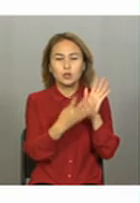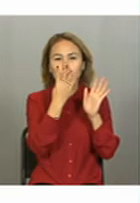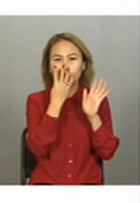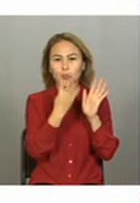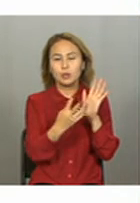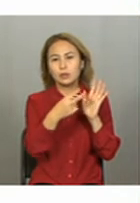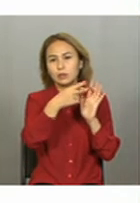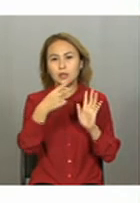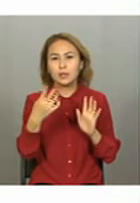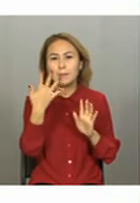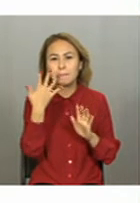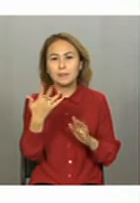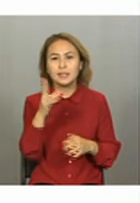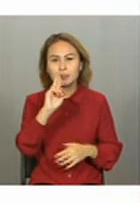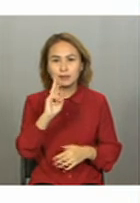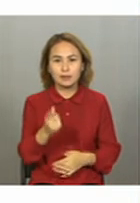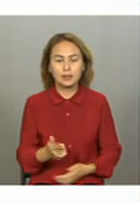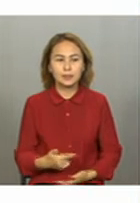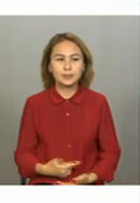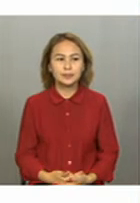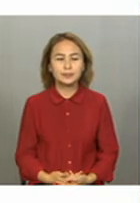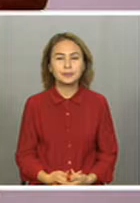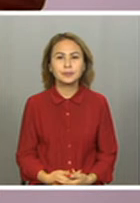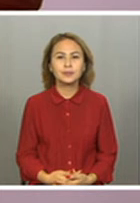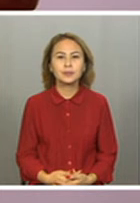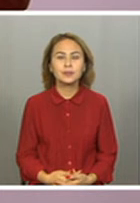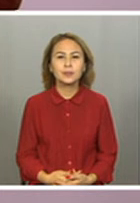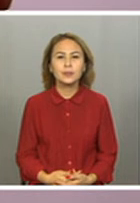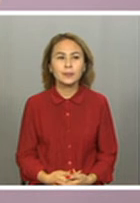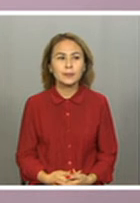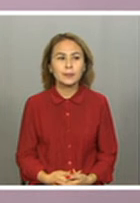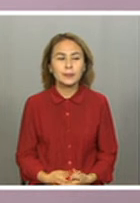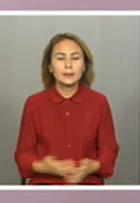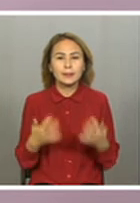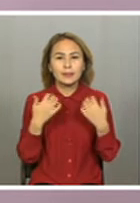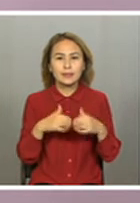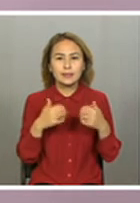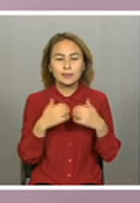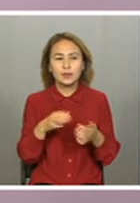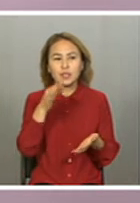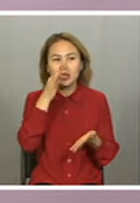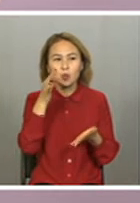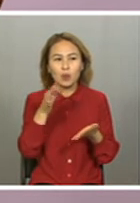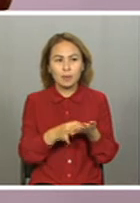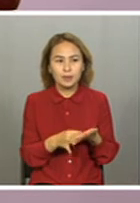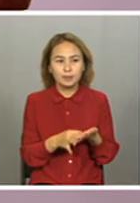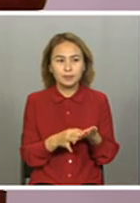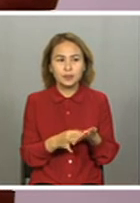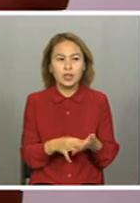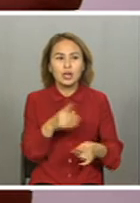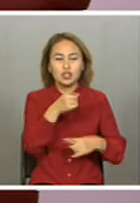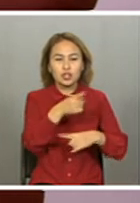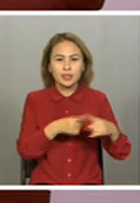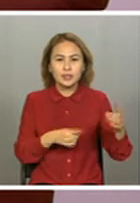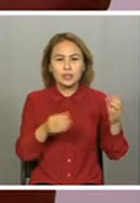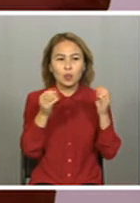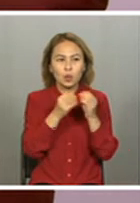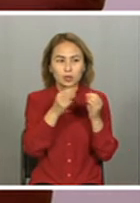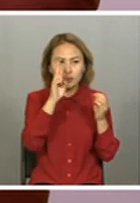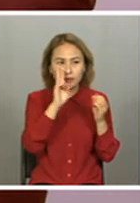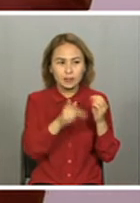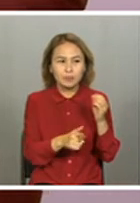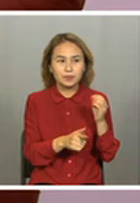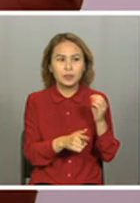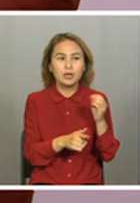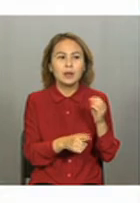бөліндісінің мәні 5 килограммға тең. Есептің жауабы. Жартысында 10 килограмм